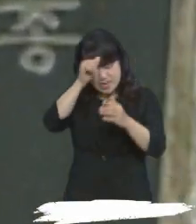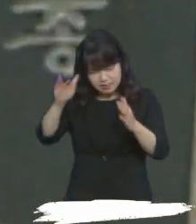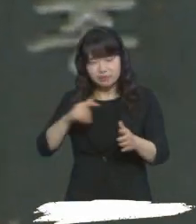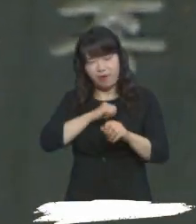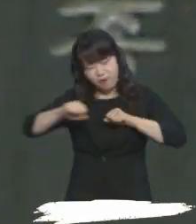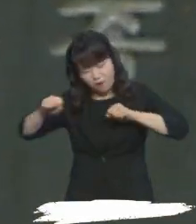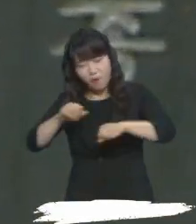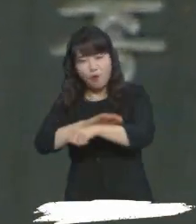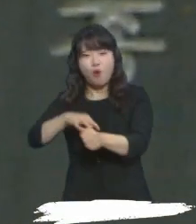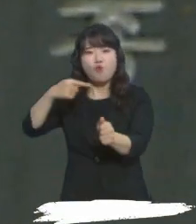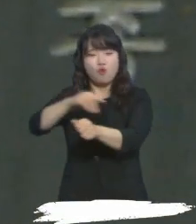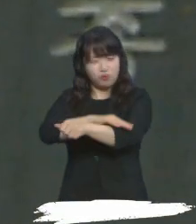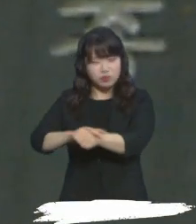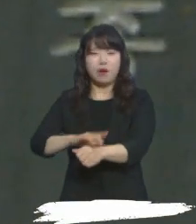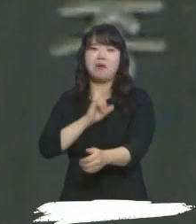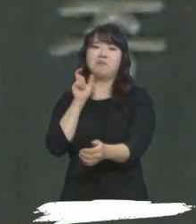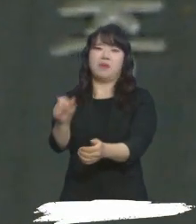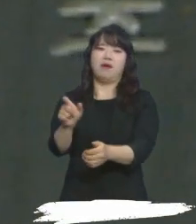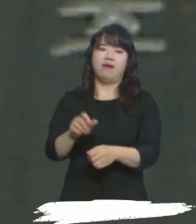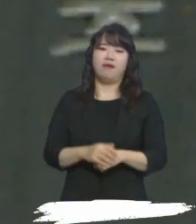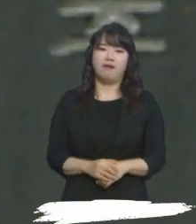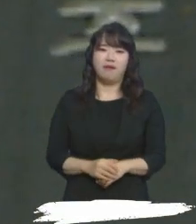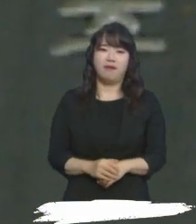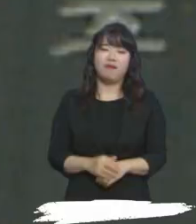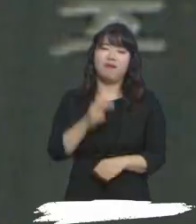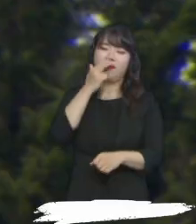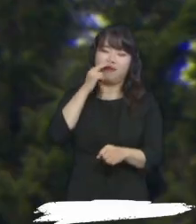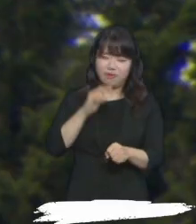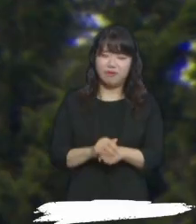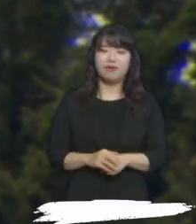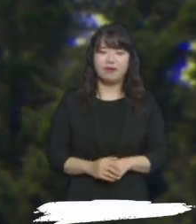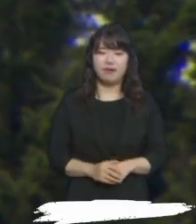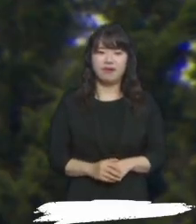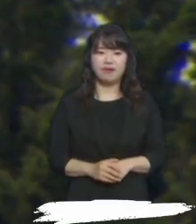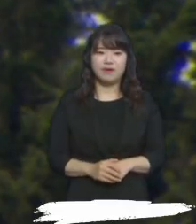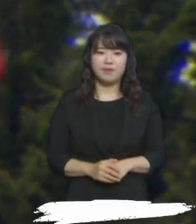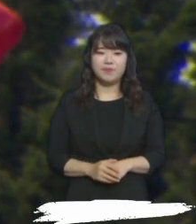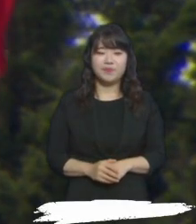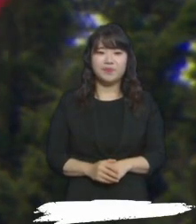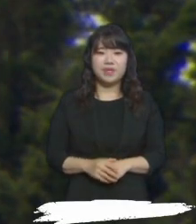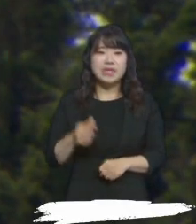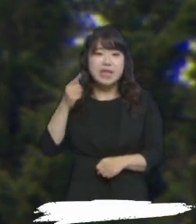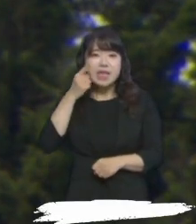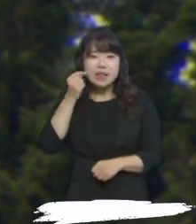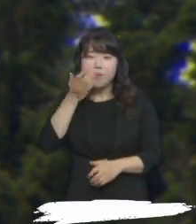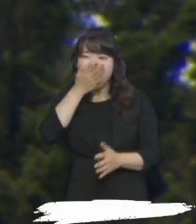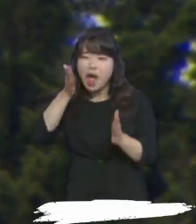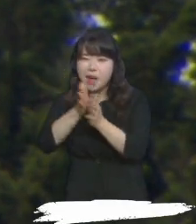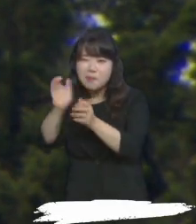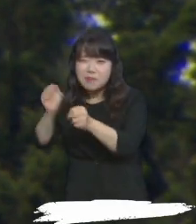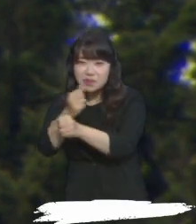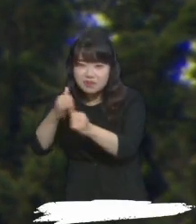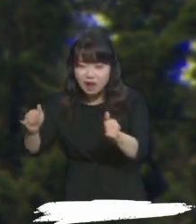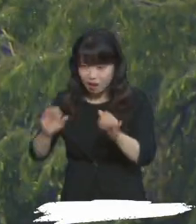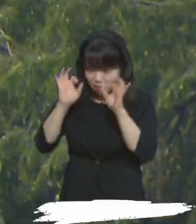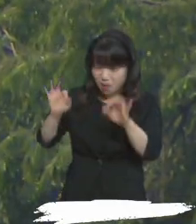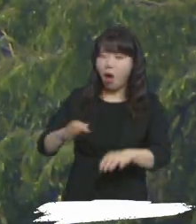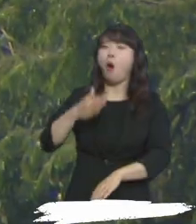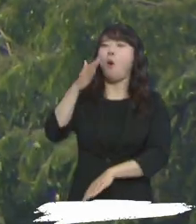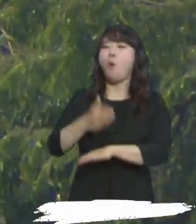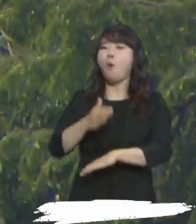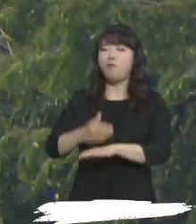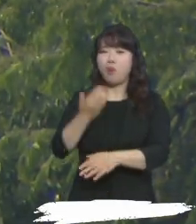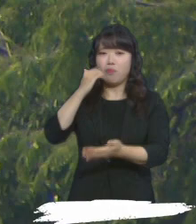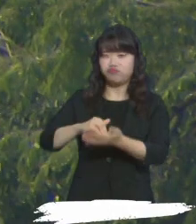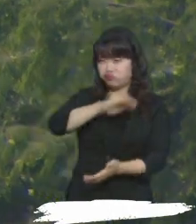사업으로 교육에 종사했다고 쓰여 있습니다. 이 친일 반민족 행위자들에게 어떻게 고마움을 표시할 수